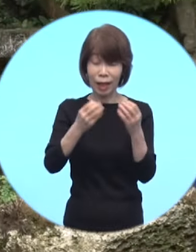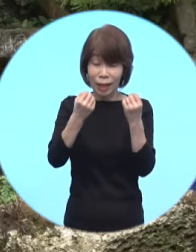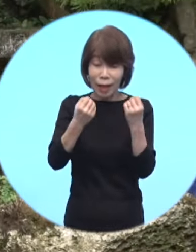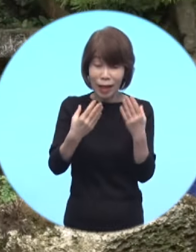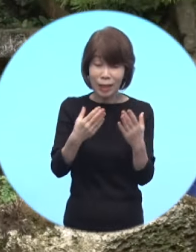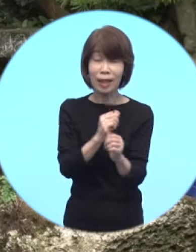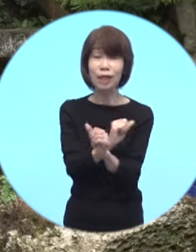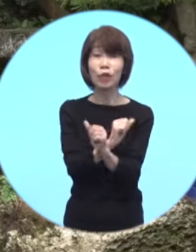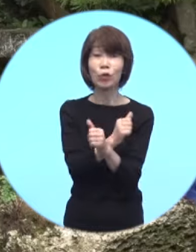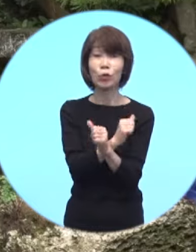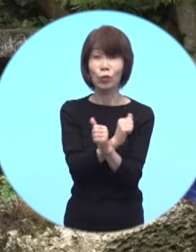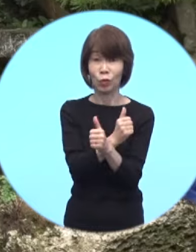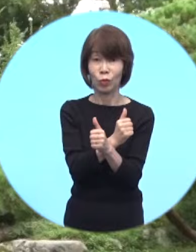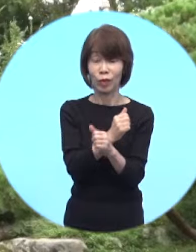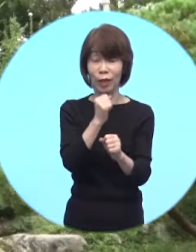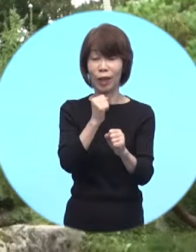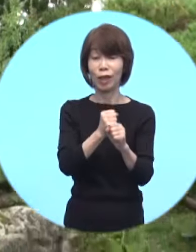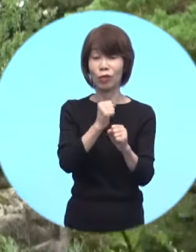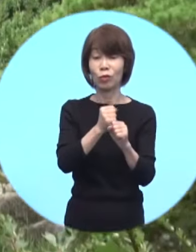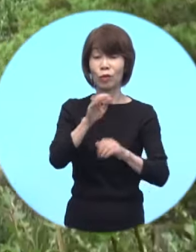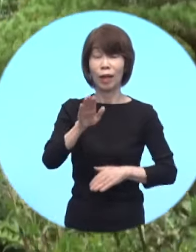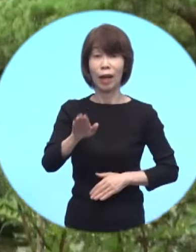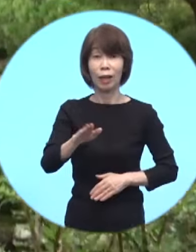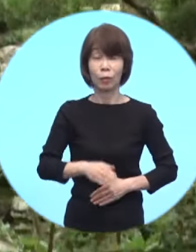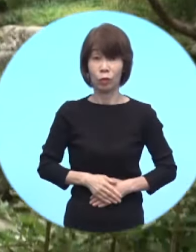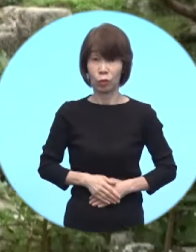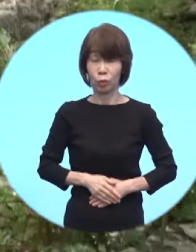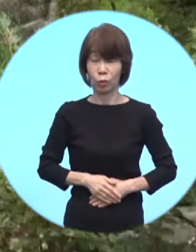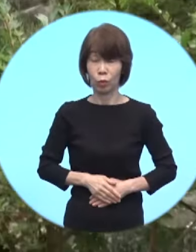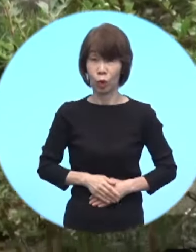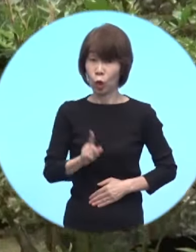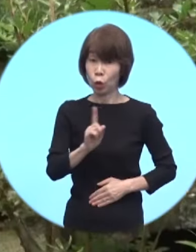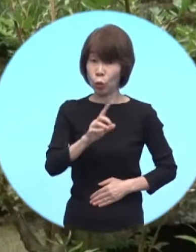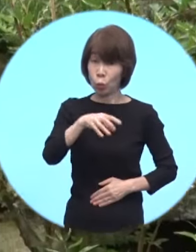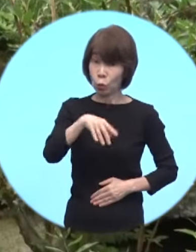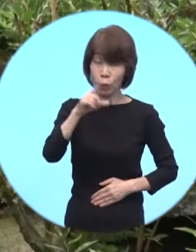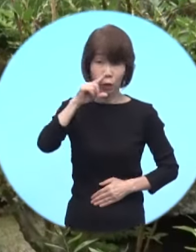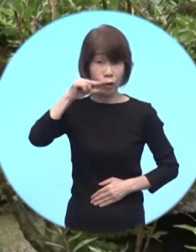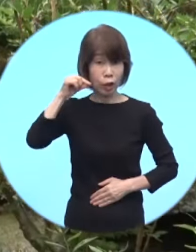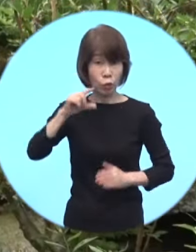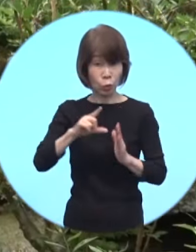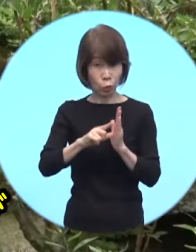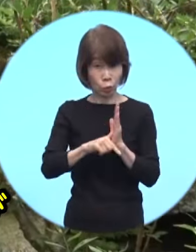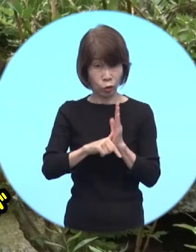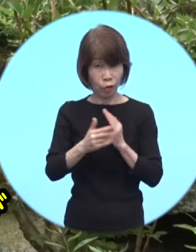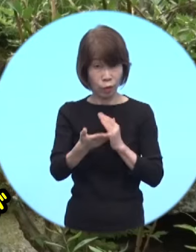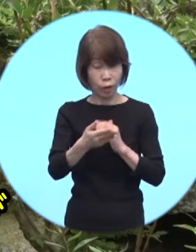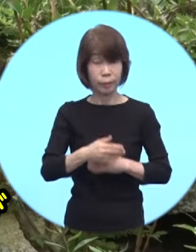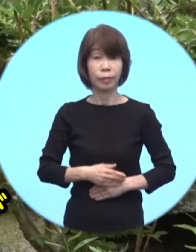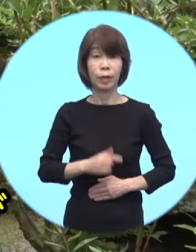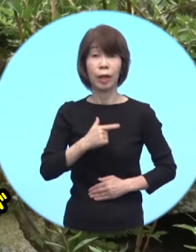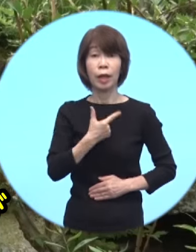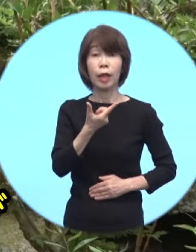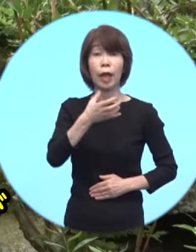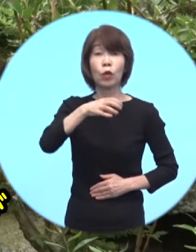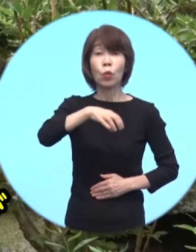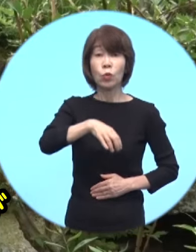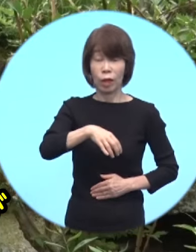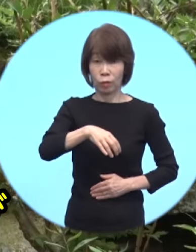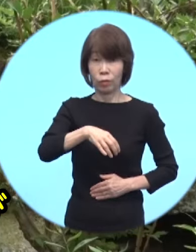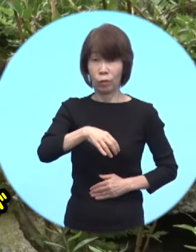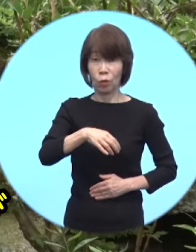庭ということになります。 どのあたりが大正時代なんですか？ はい、兼六園とかですと戸室石ですとか